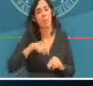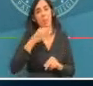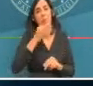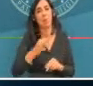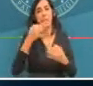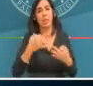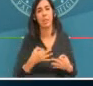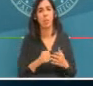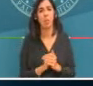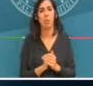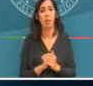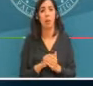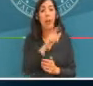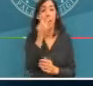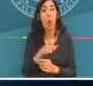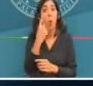grazie